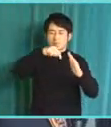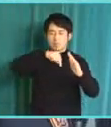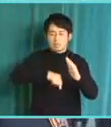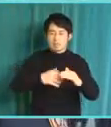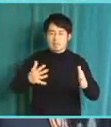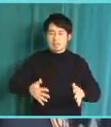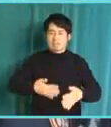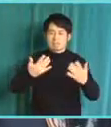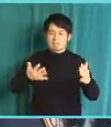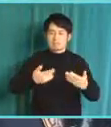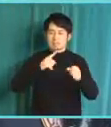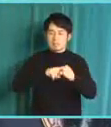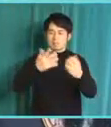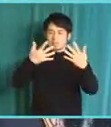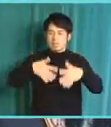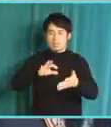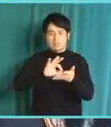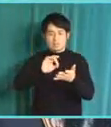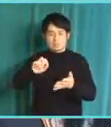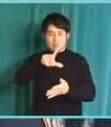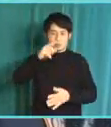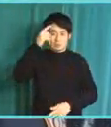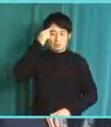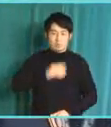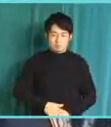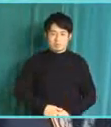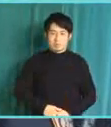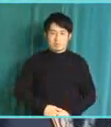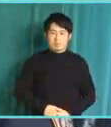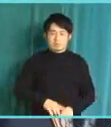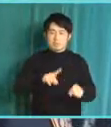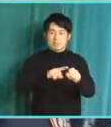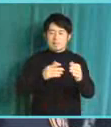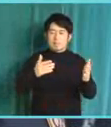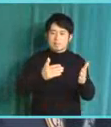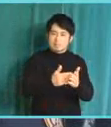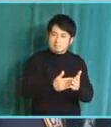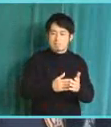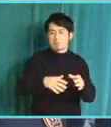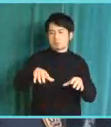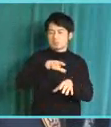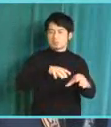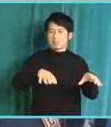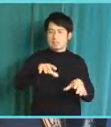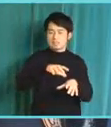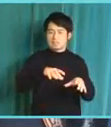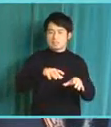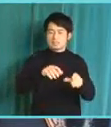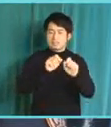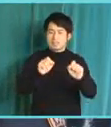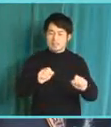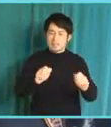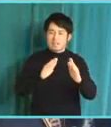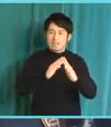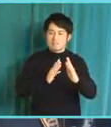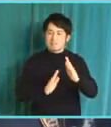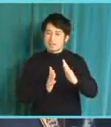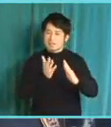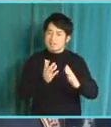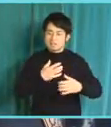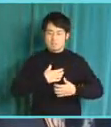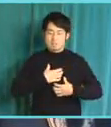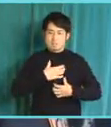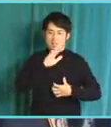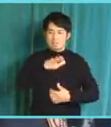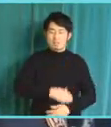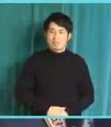使用も多くなります。また、年末年始と、慌ただしくなることもありまして、火災が多く発生する恐れもあります。消防機関